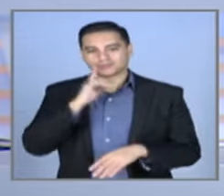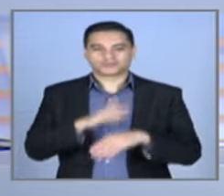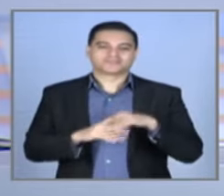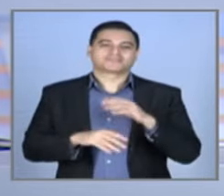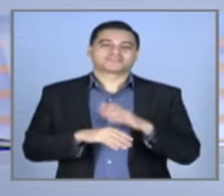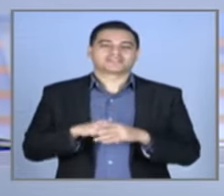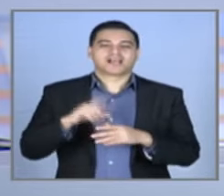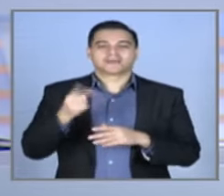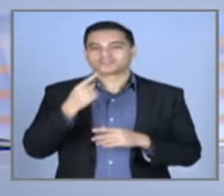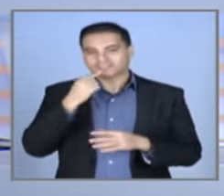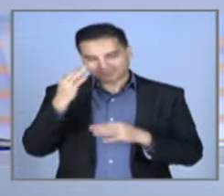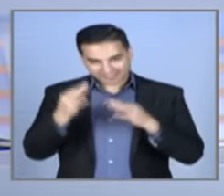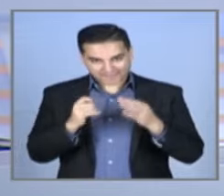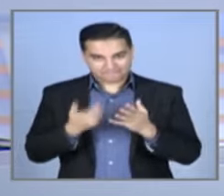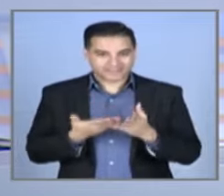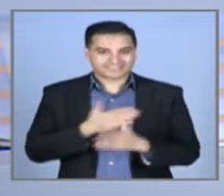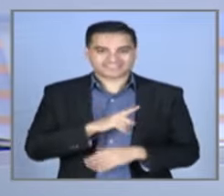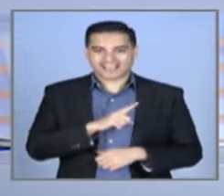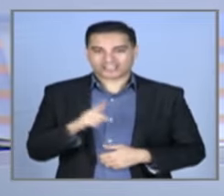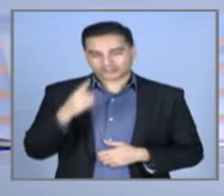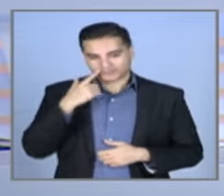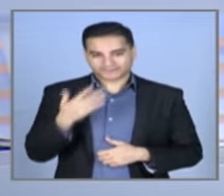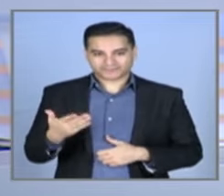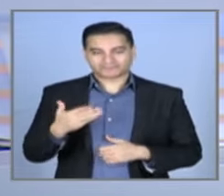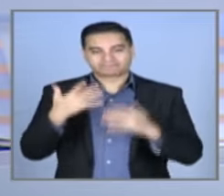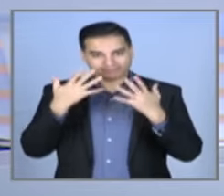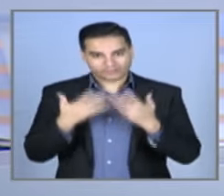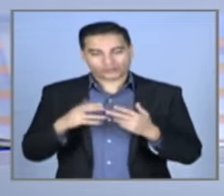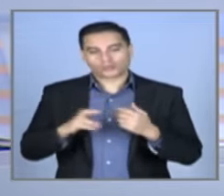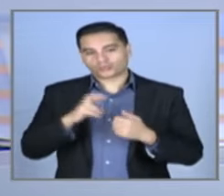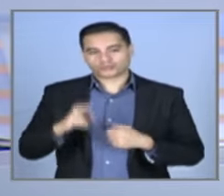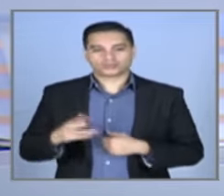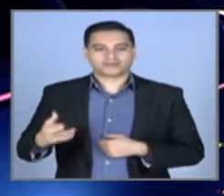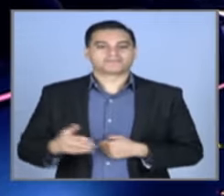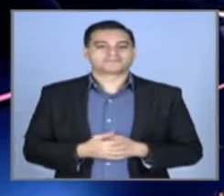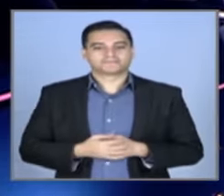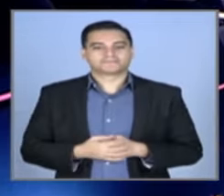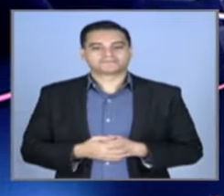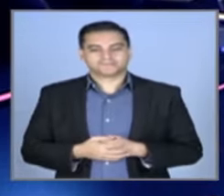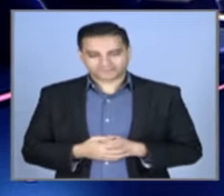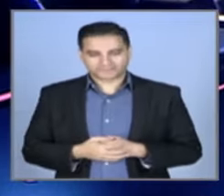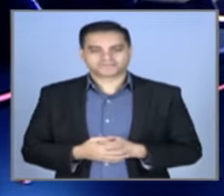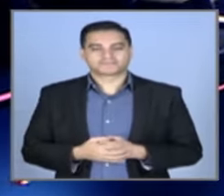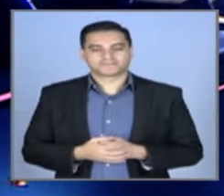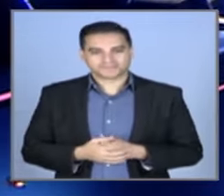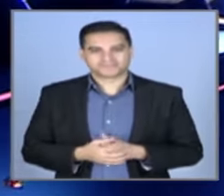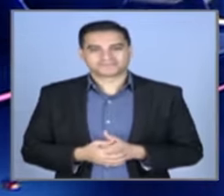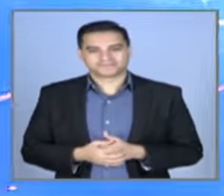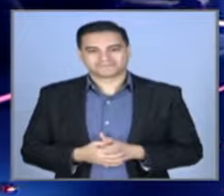تمام. 15 ثانية، محدش يستعجل. قدرات ذهنية، والسؤال هو: